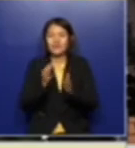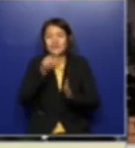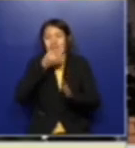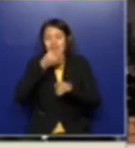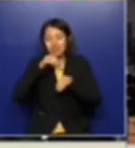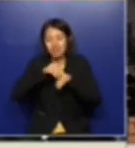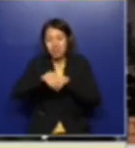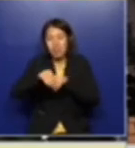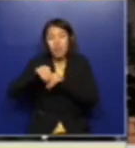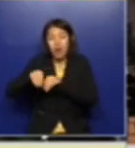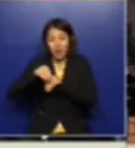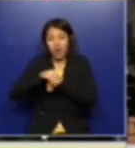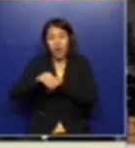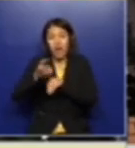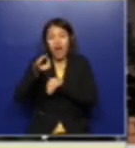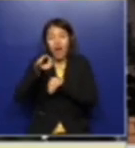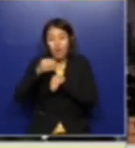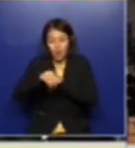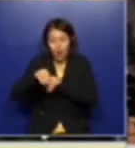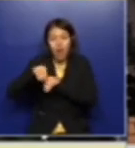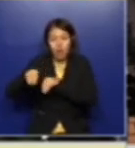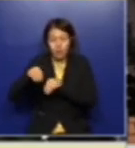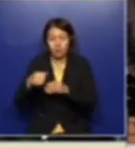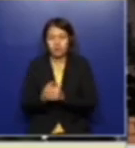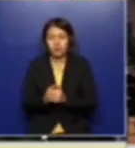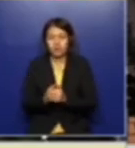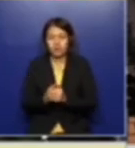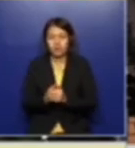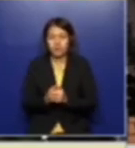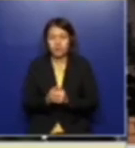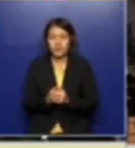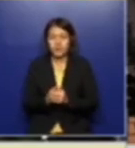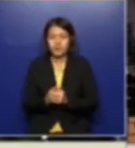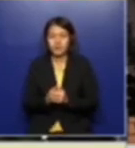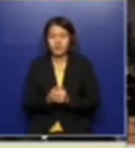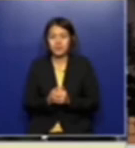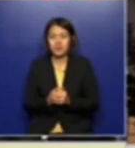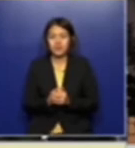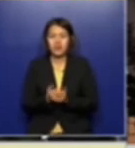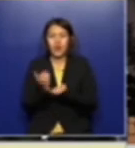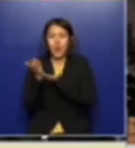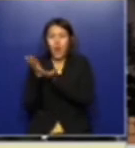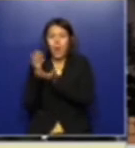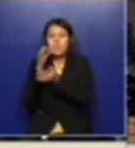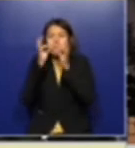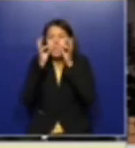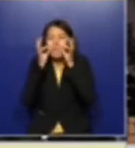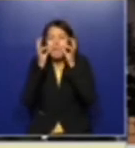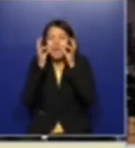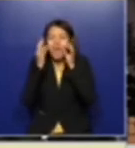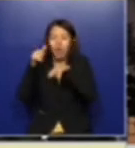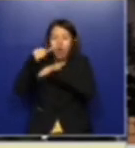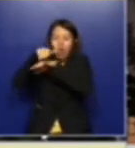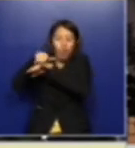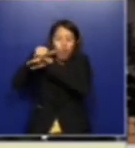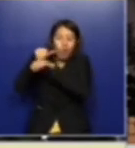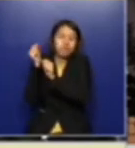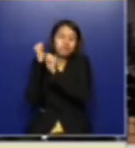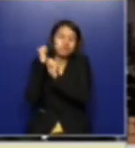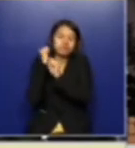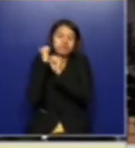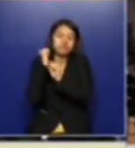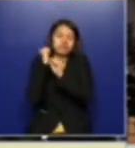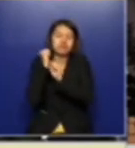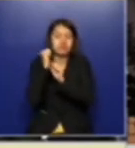ใครไม่ได้แล้วนะครับขณะนี้แม้กระทั่งจะพึ่งแห่นางแมวก็ยังไม่ได้เอาแมวตัวเป็นๆแมวจริงๆมาก็จะโด